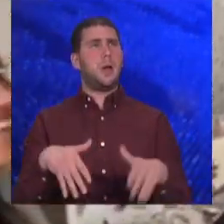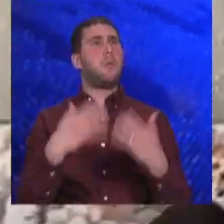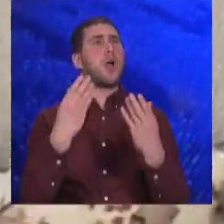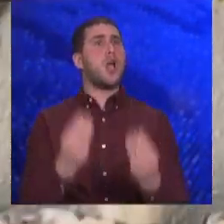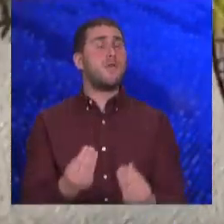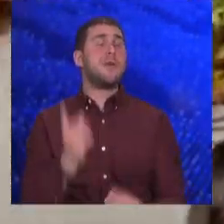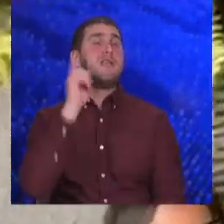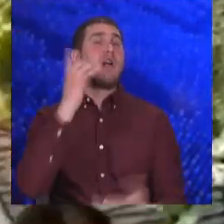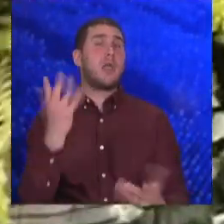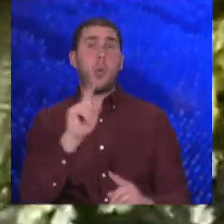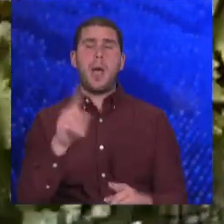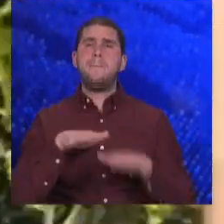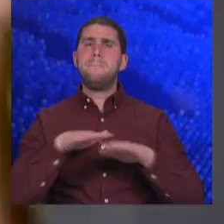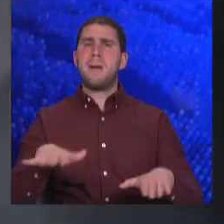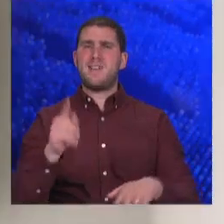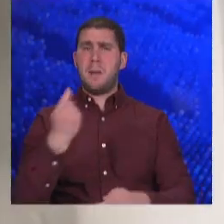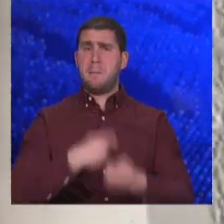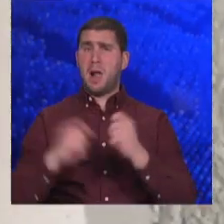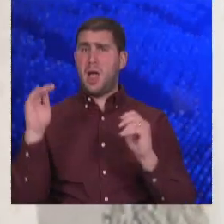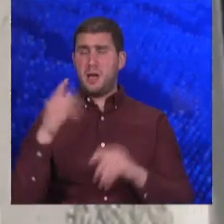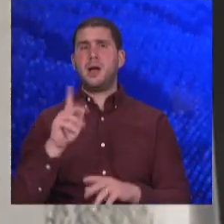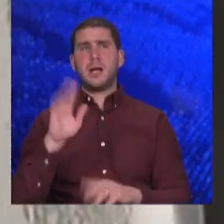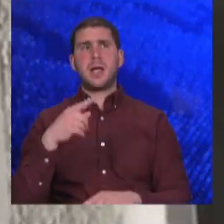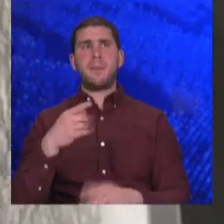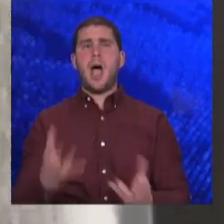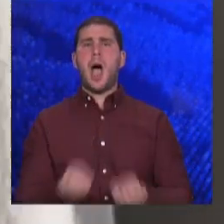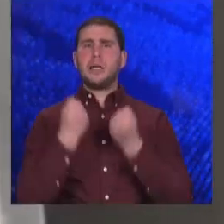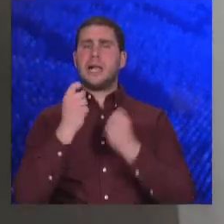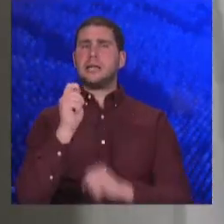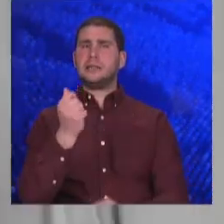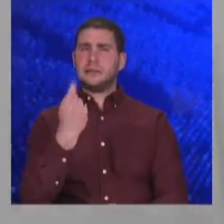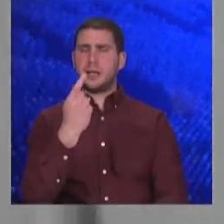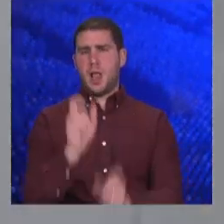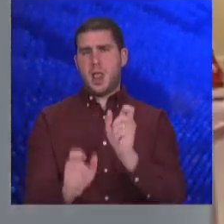אולי המגפה שמכה בכלכלה תהווה גלגל הצלה קטן לאנשים אחדים.